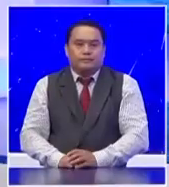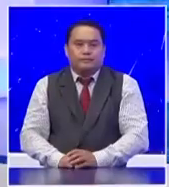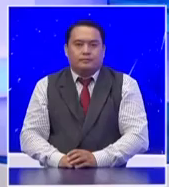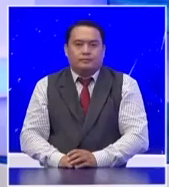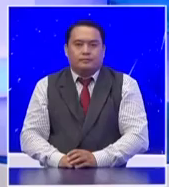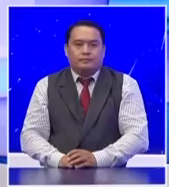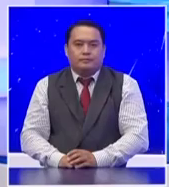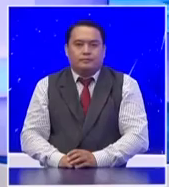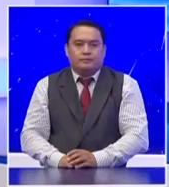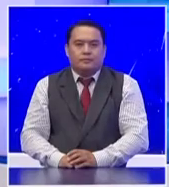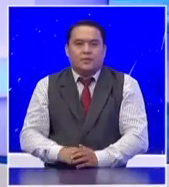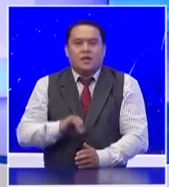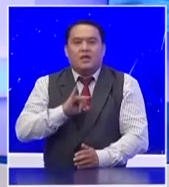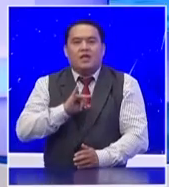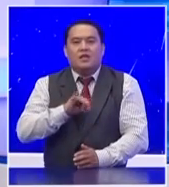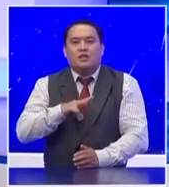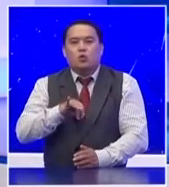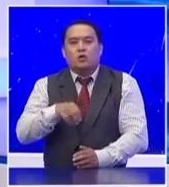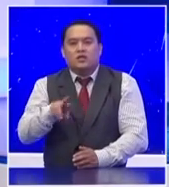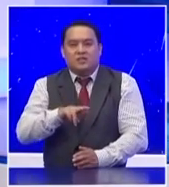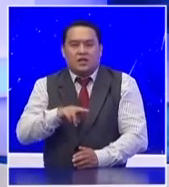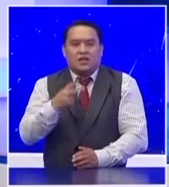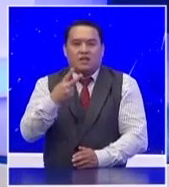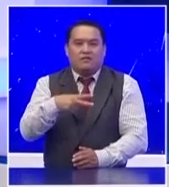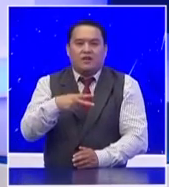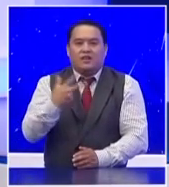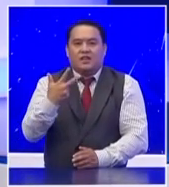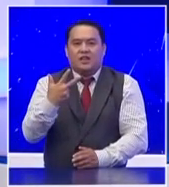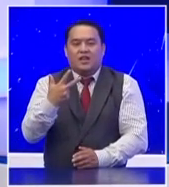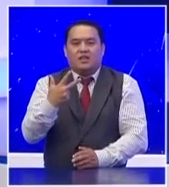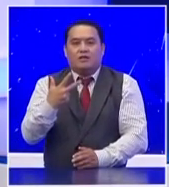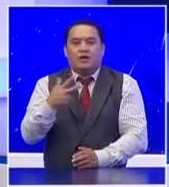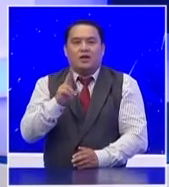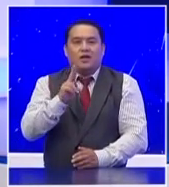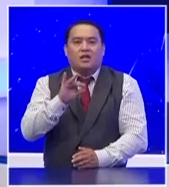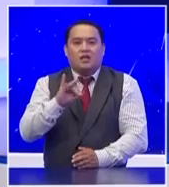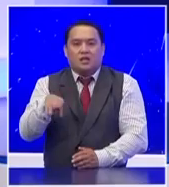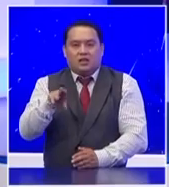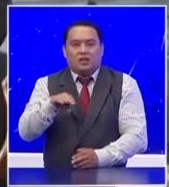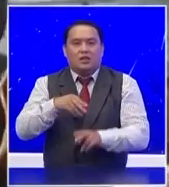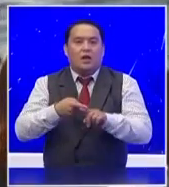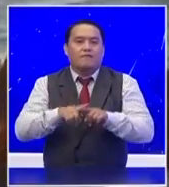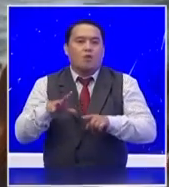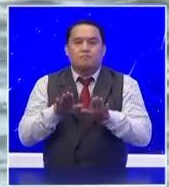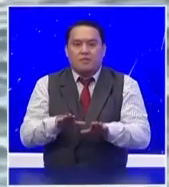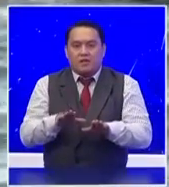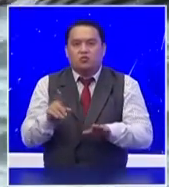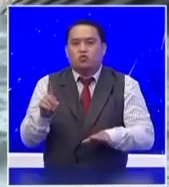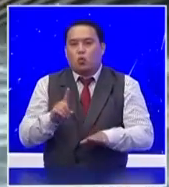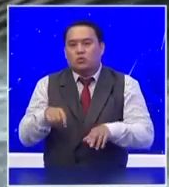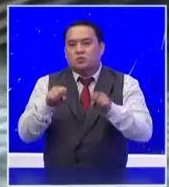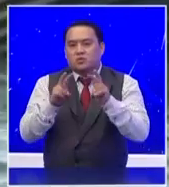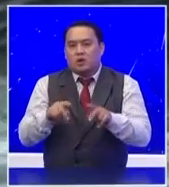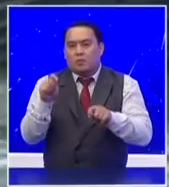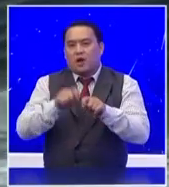В индонезийском Купанге на берег выбросило 23-метрового синего кита. Причина гибели осталась неизвестной. Прежде чем местные